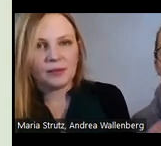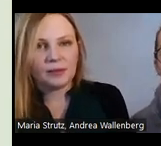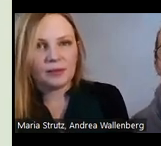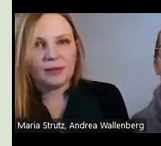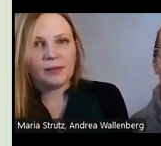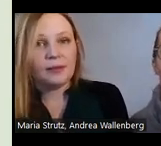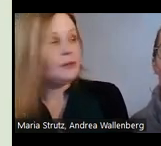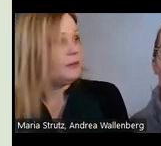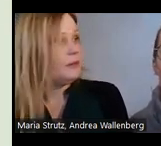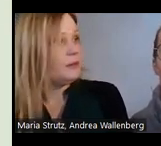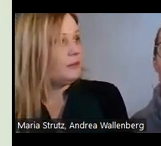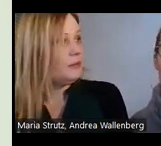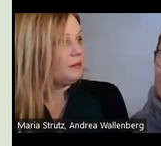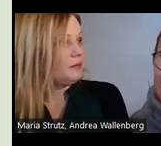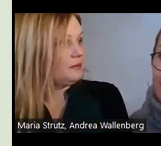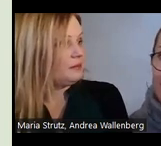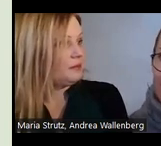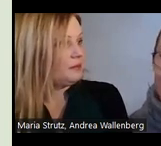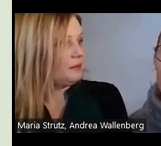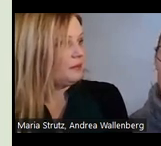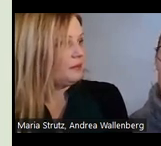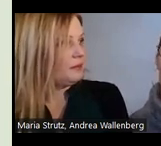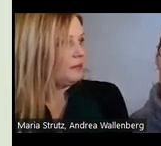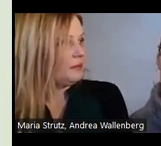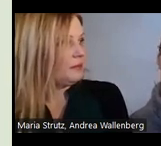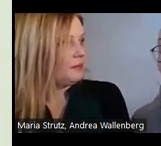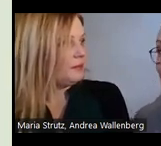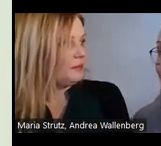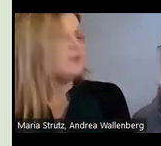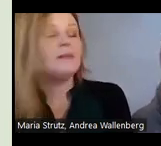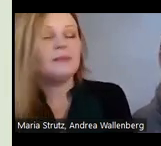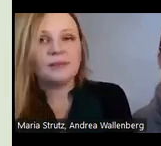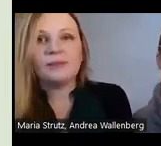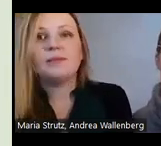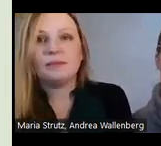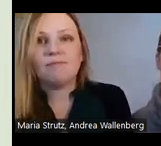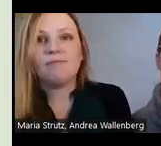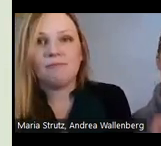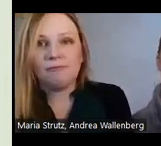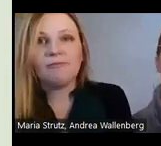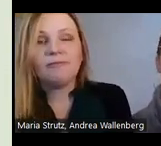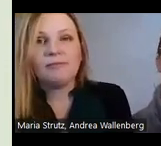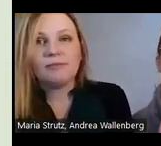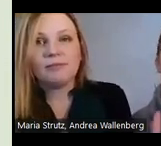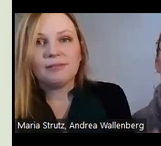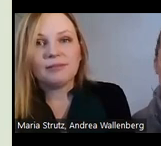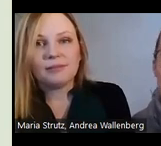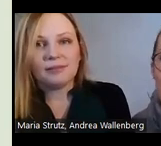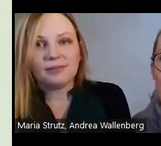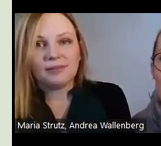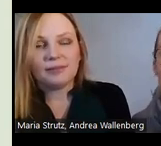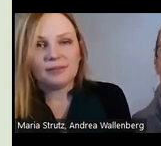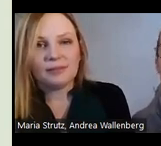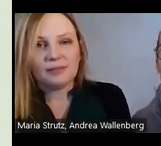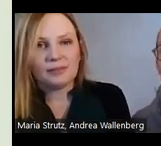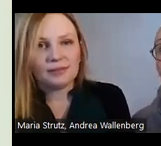jobbigt, och anpassa. Då kan delaktigheten ändå bli hög, även fast barnet inte kan uttrycka